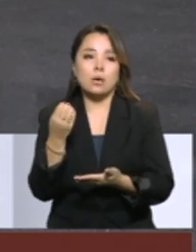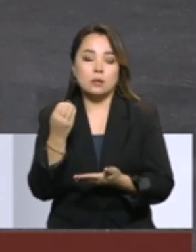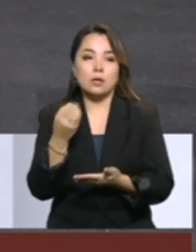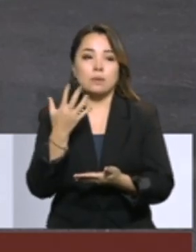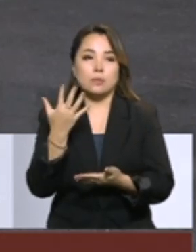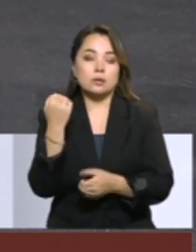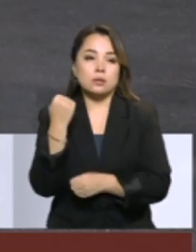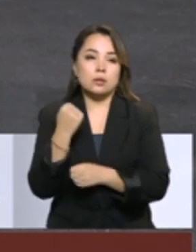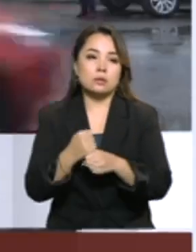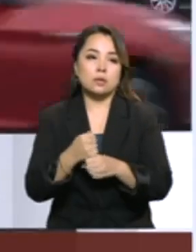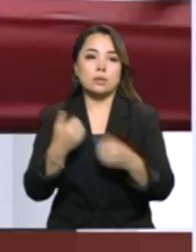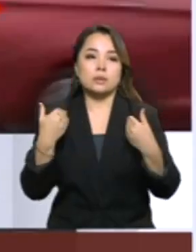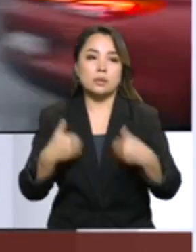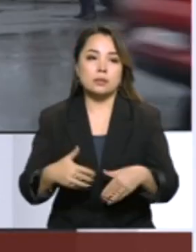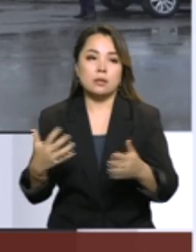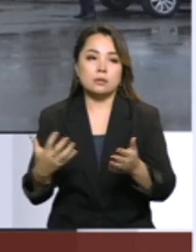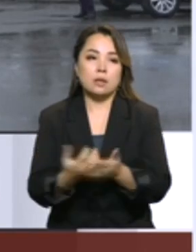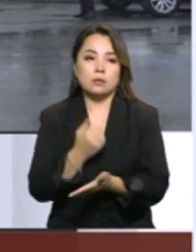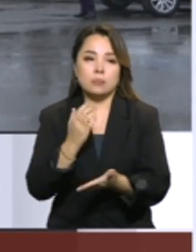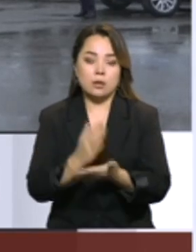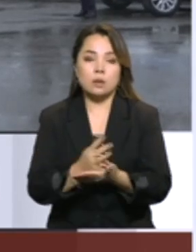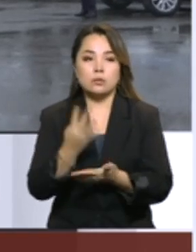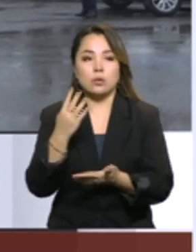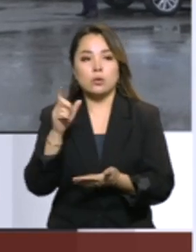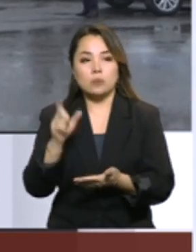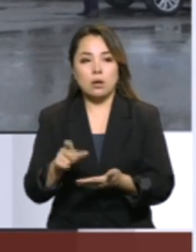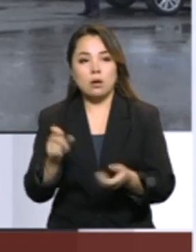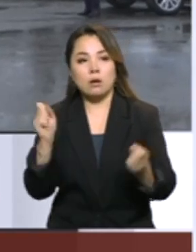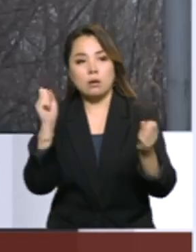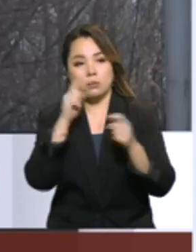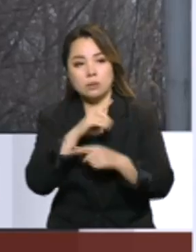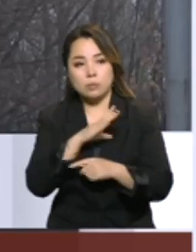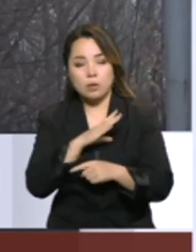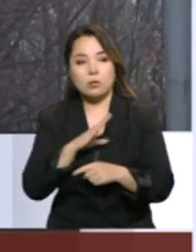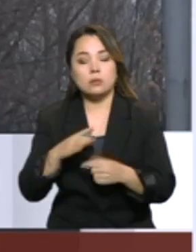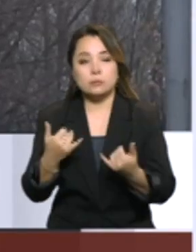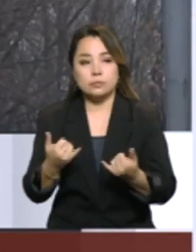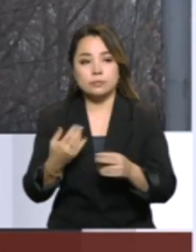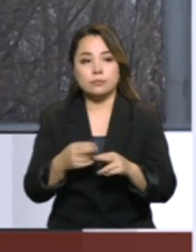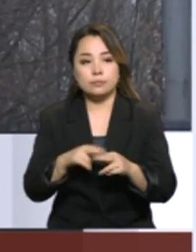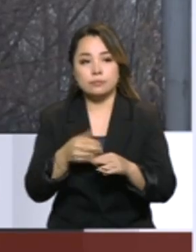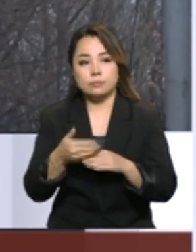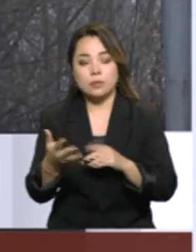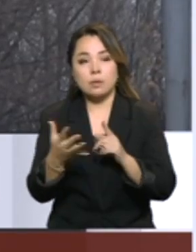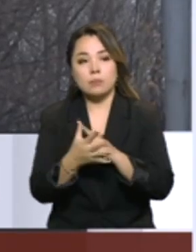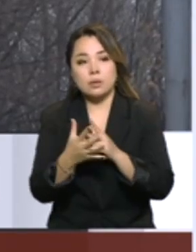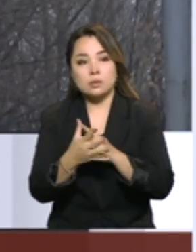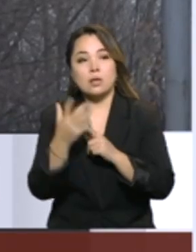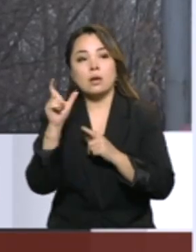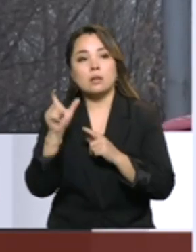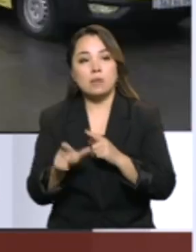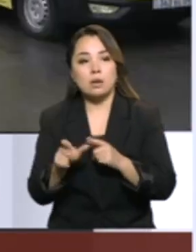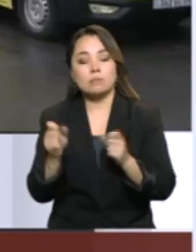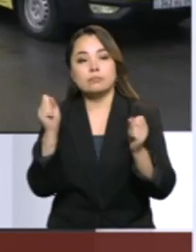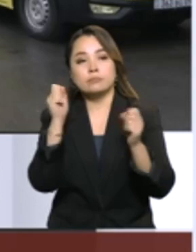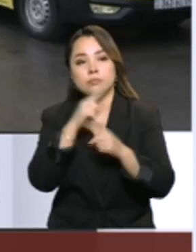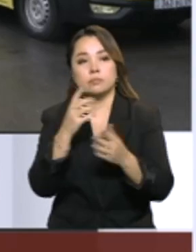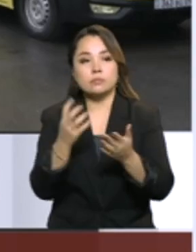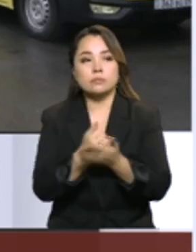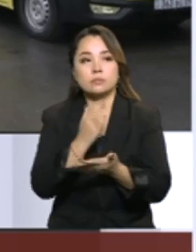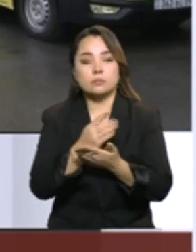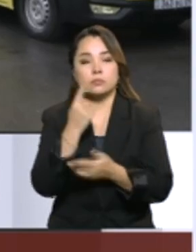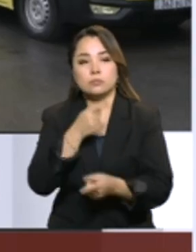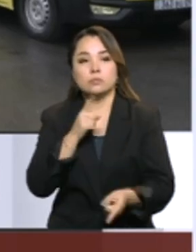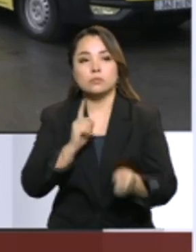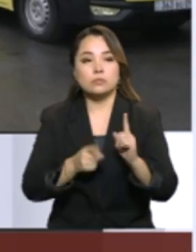5 кеншінің денесі табылды. Алдыменен 4 адам белгілі болған, ал жаңа біразда ғана 5-ші адамның табылған жөнінде ресми